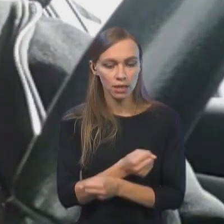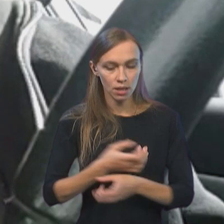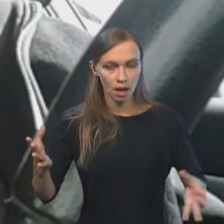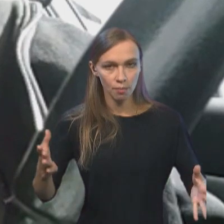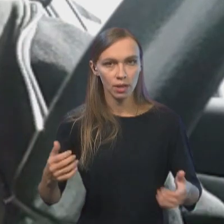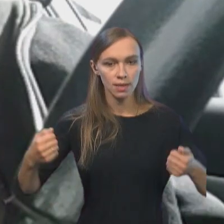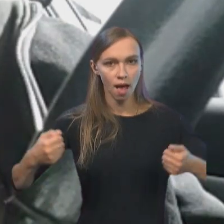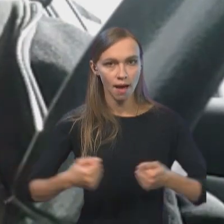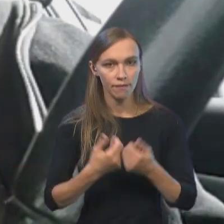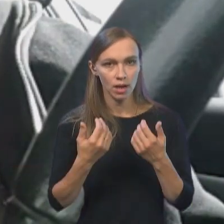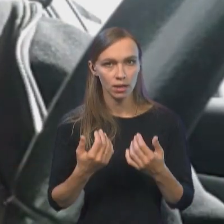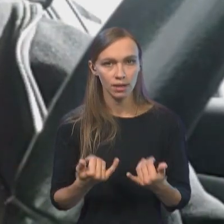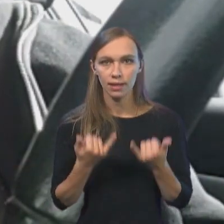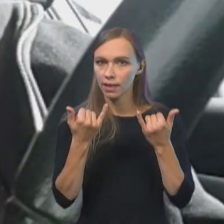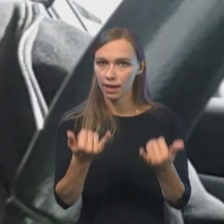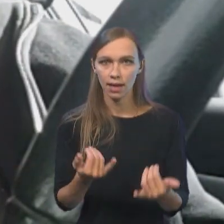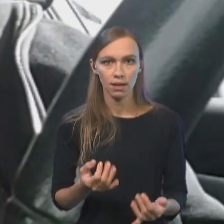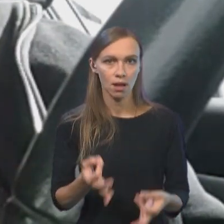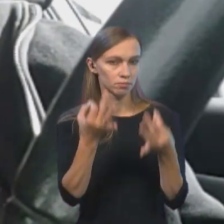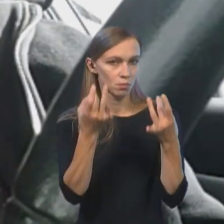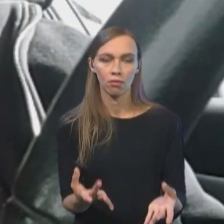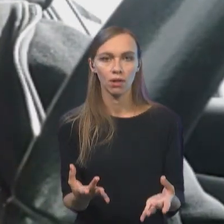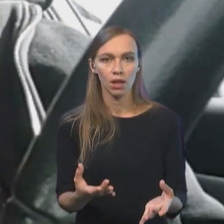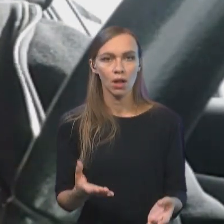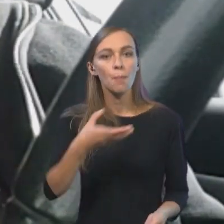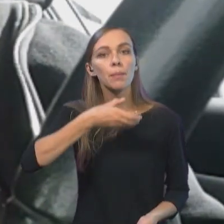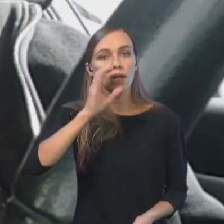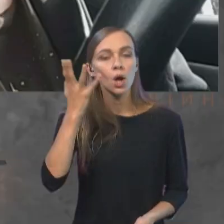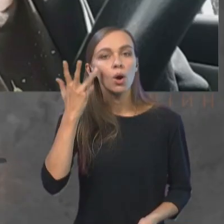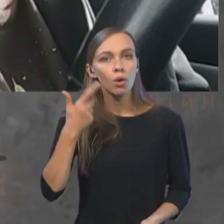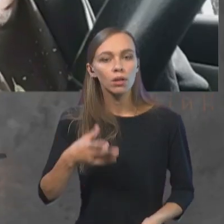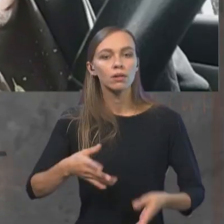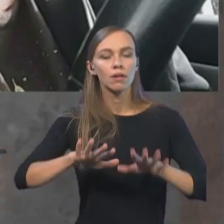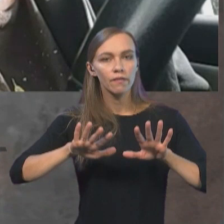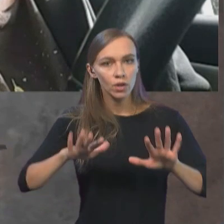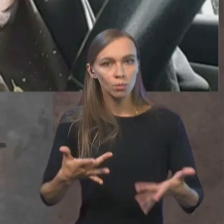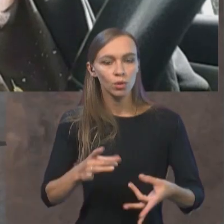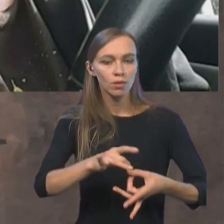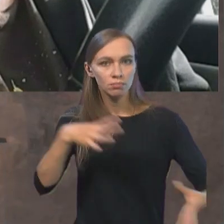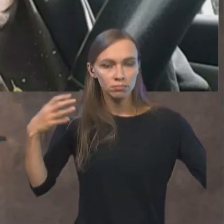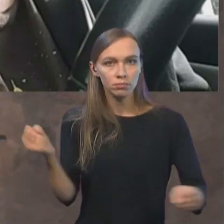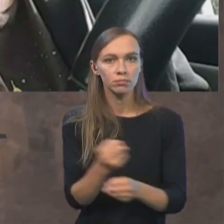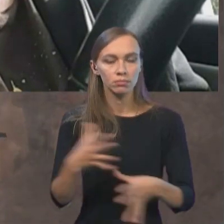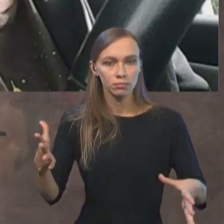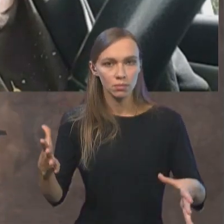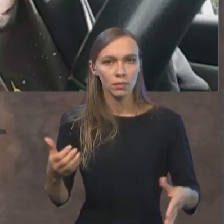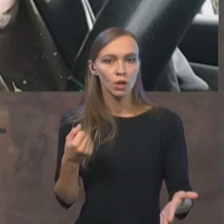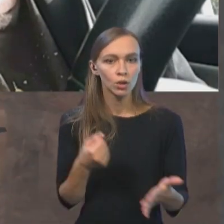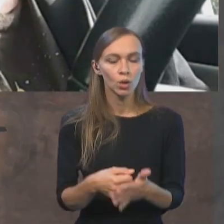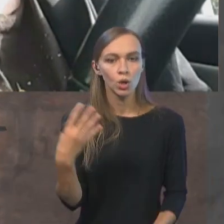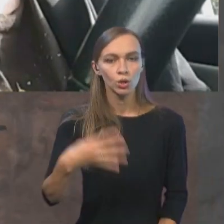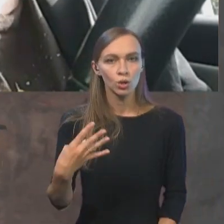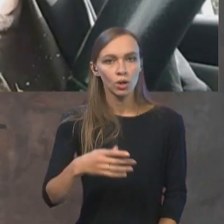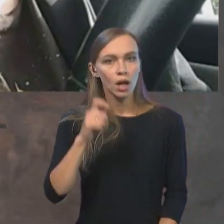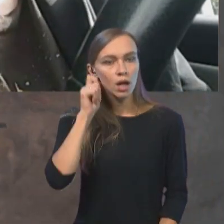аварія. Це не для профілактики, це п'ється вже, коли відбулася аварія. До 40 років використовується,